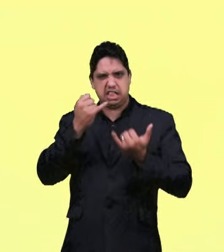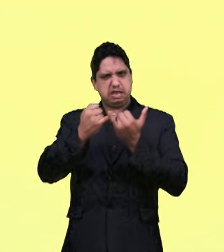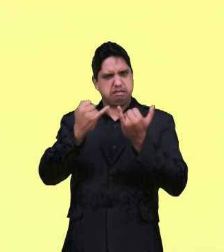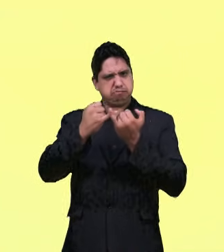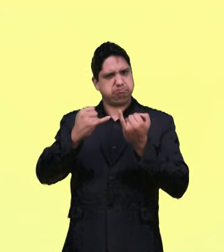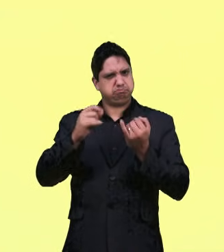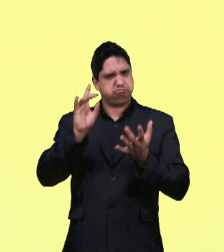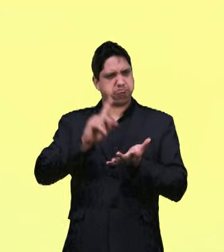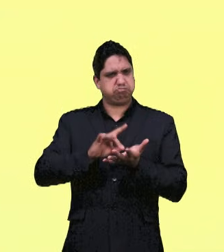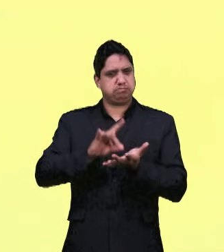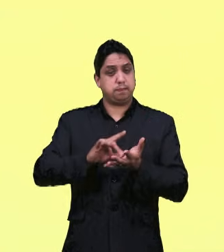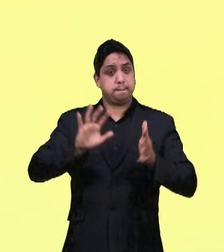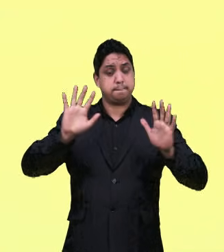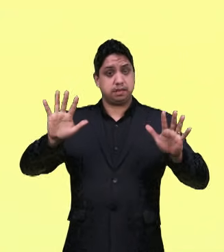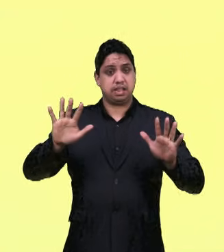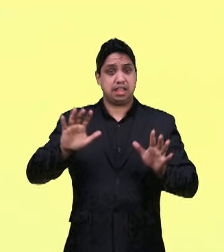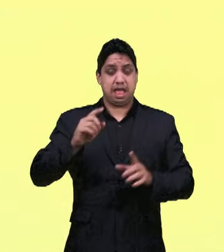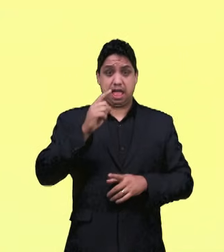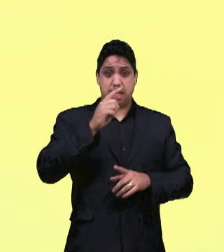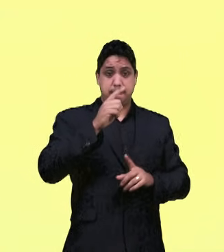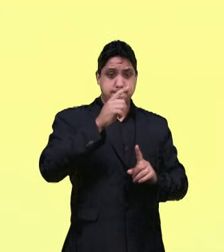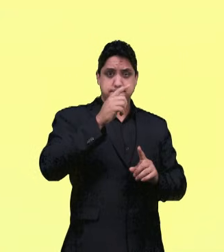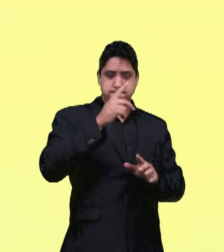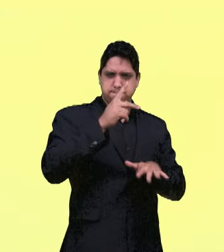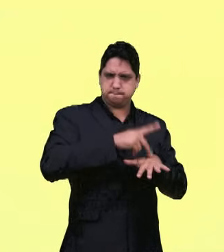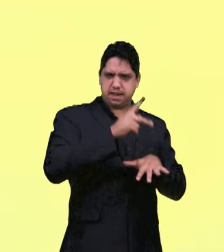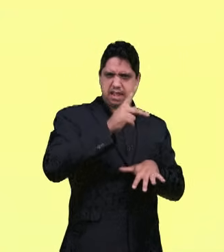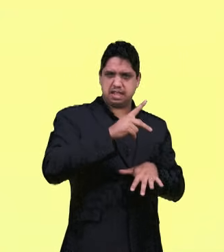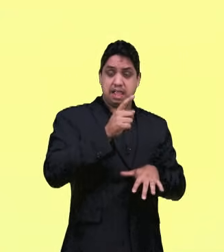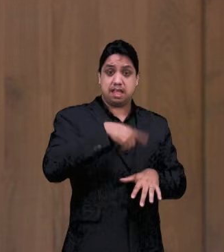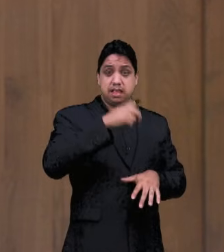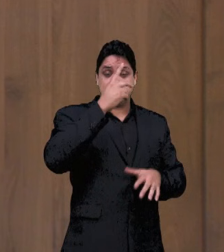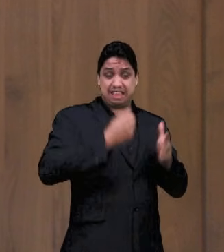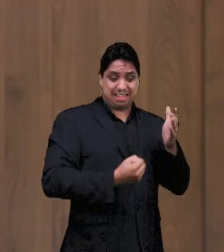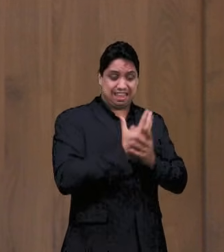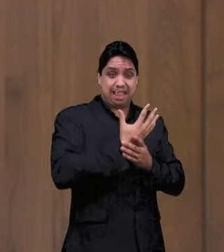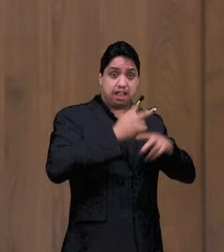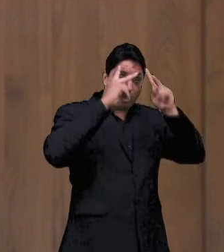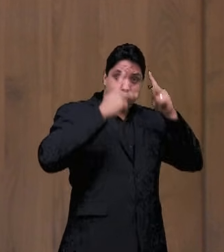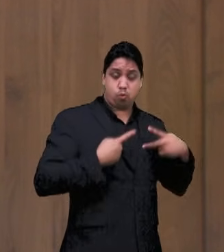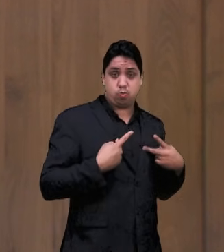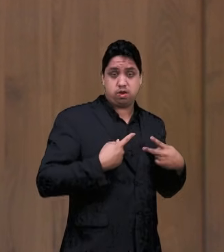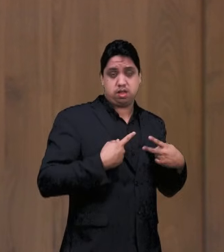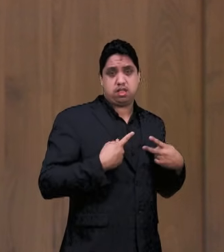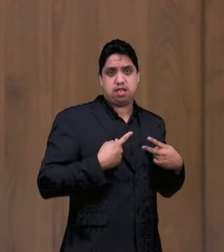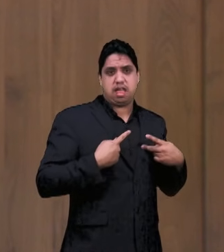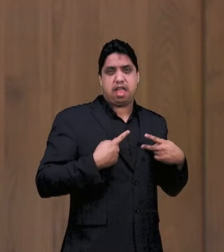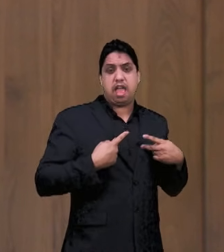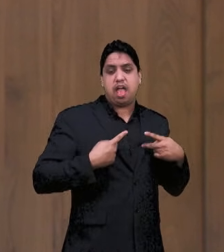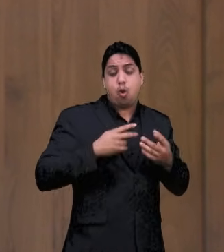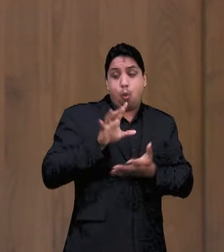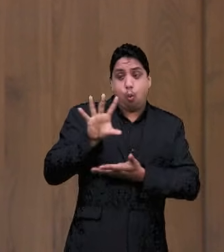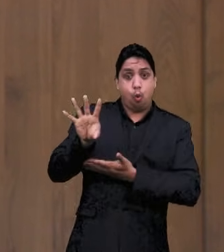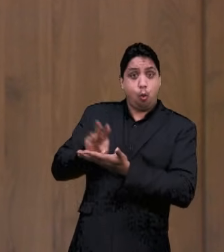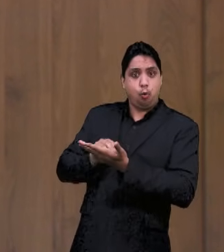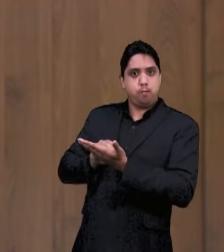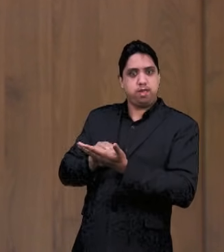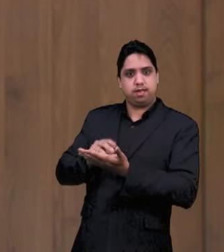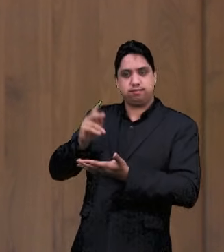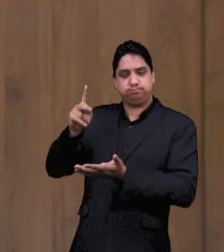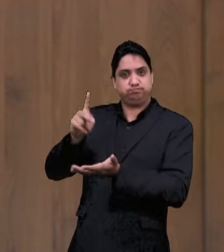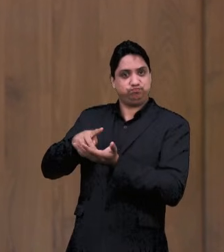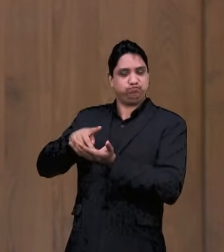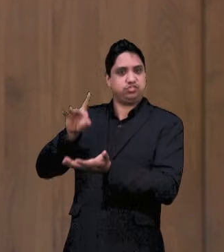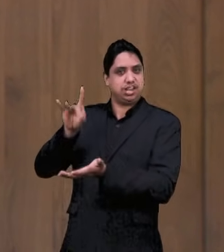n'est-ce pas? Mais les perles artificielles sont produites par les hommes. C'est facile de